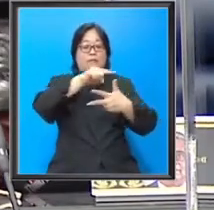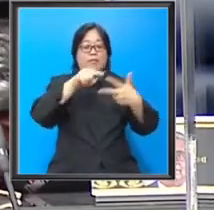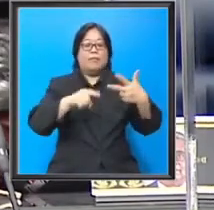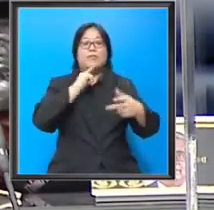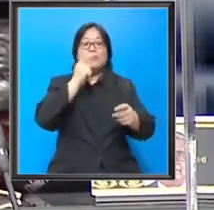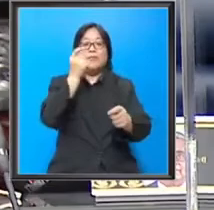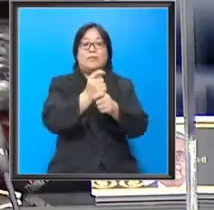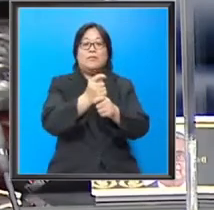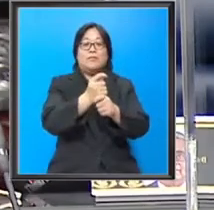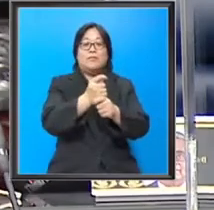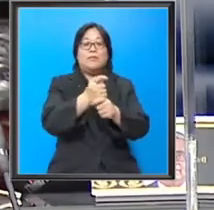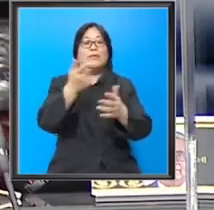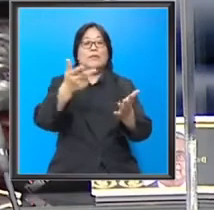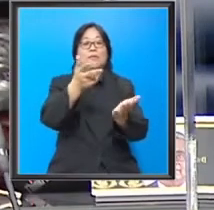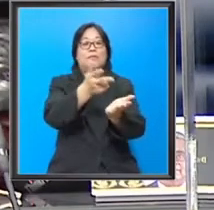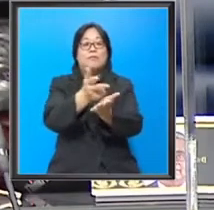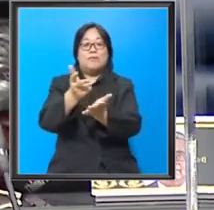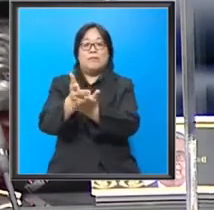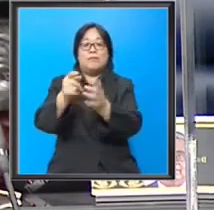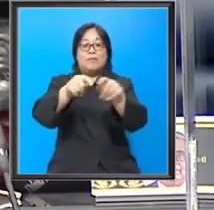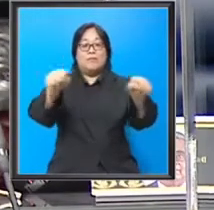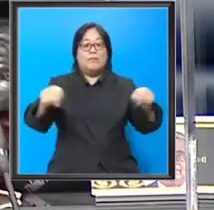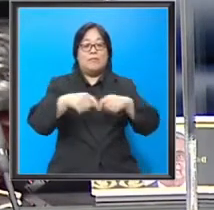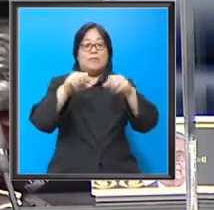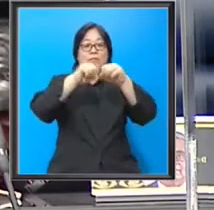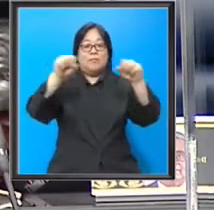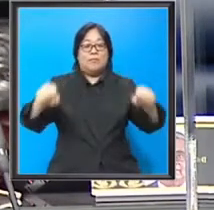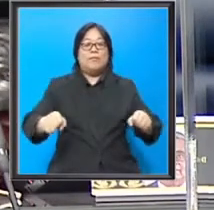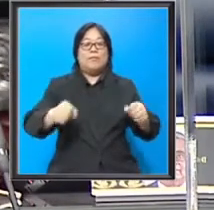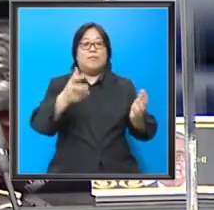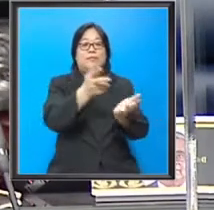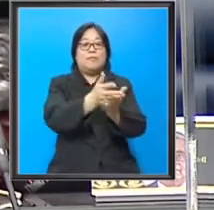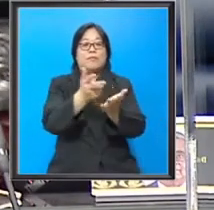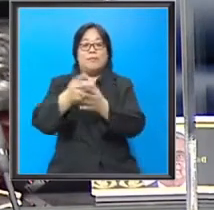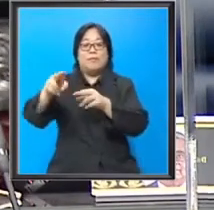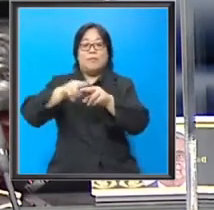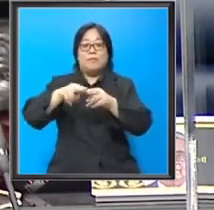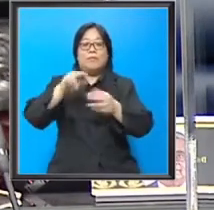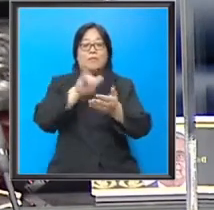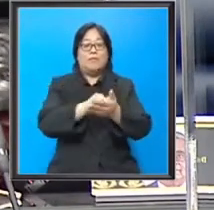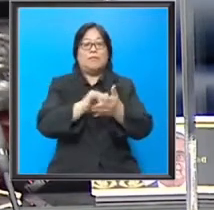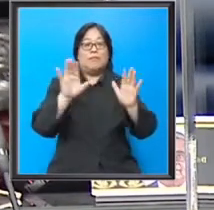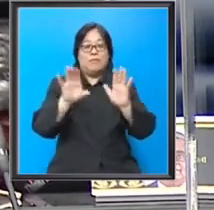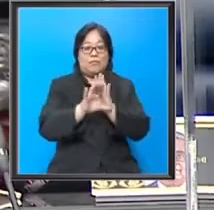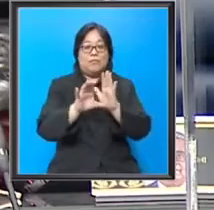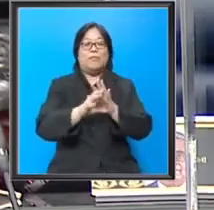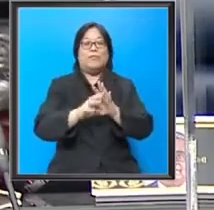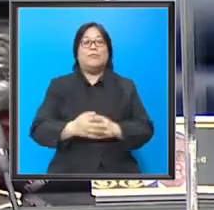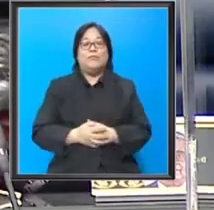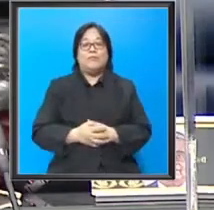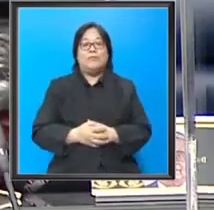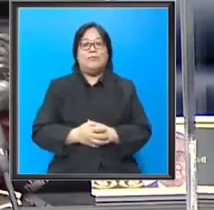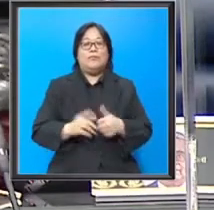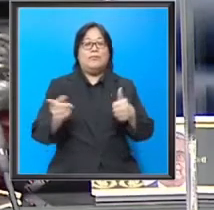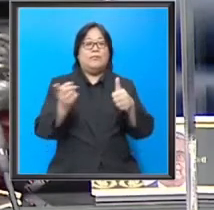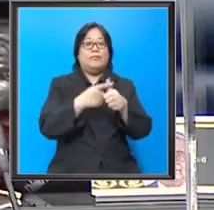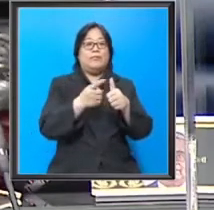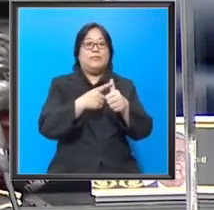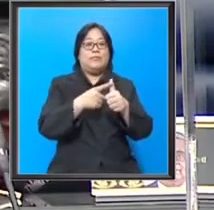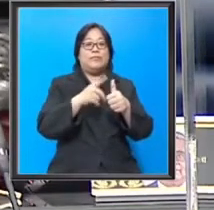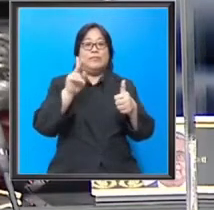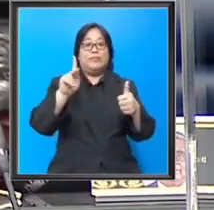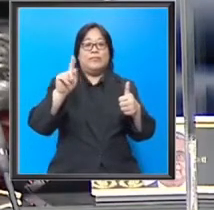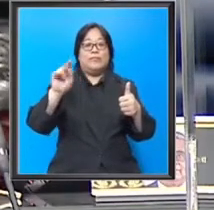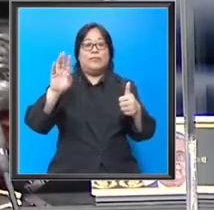ringkasnya penetapan kadar parkir di stasiun kereta api bagi pengendali kereta api adalah seperti berikut yang pertama